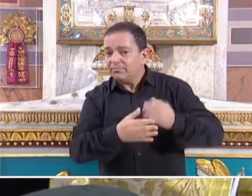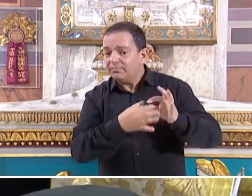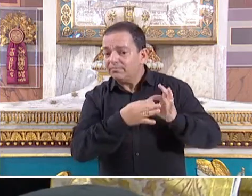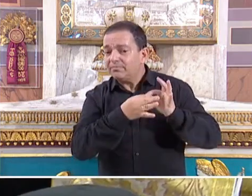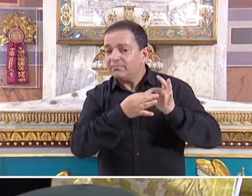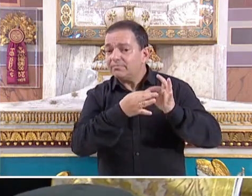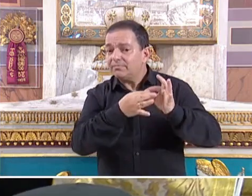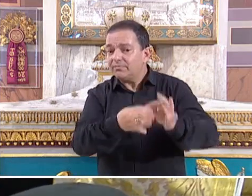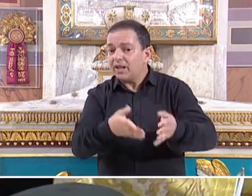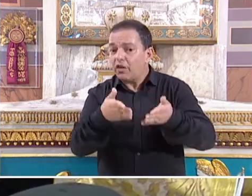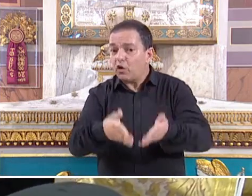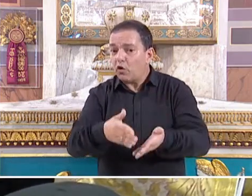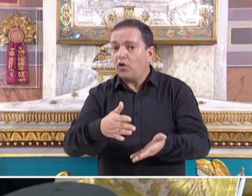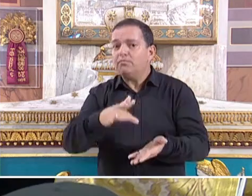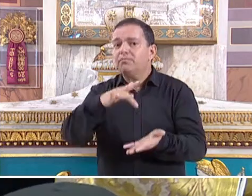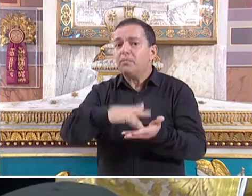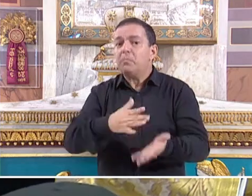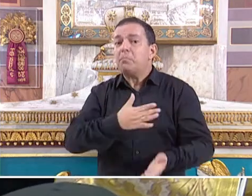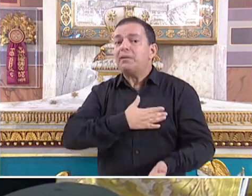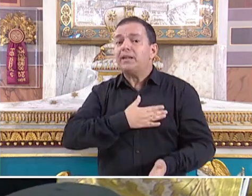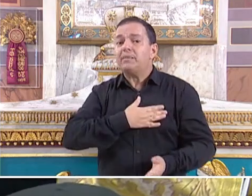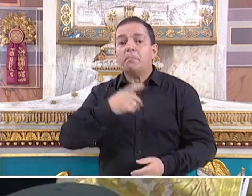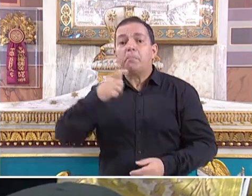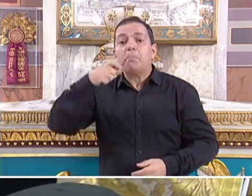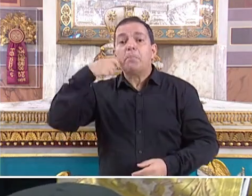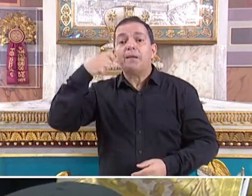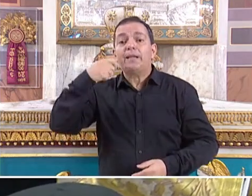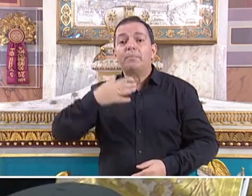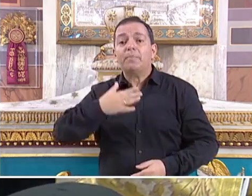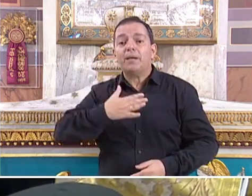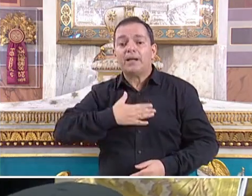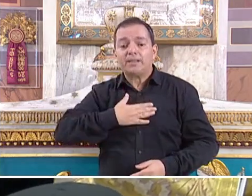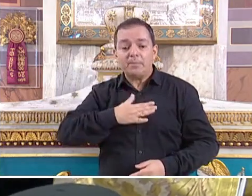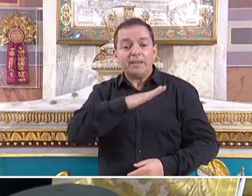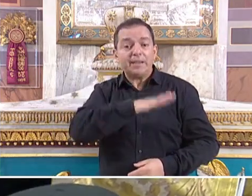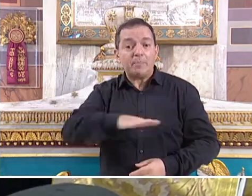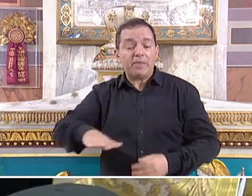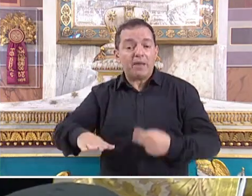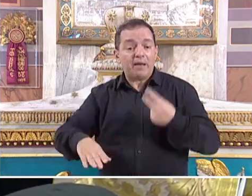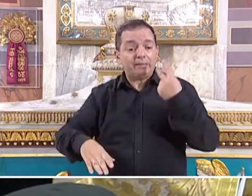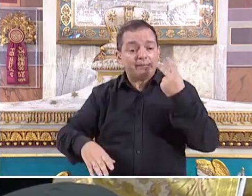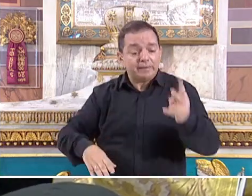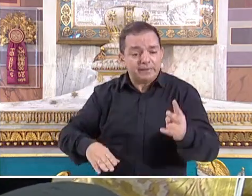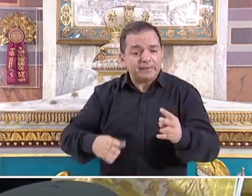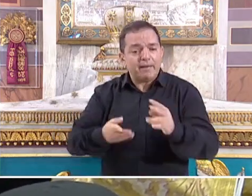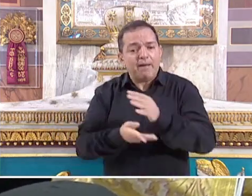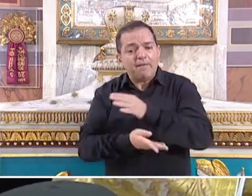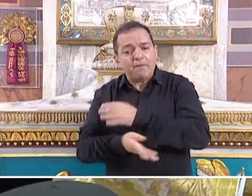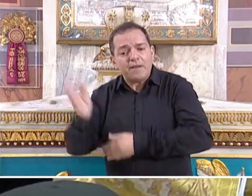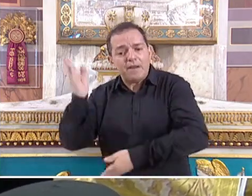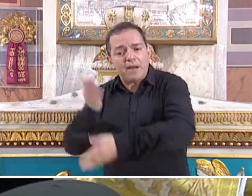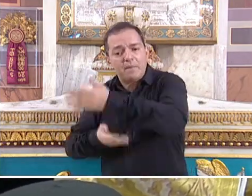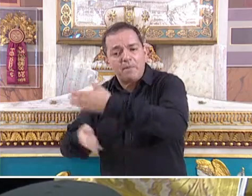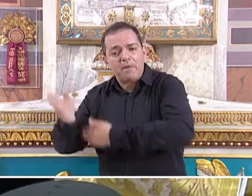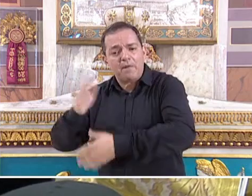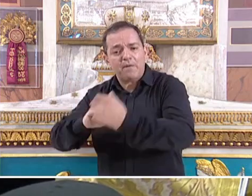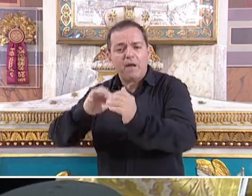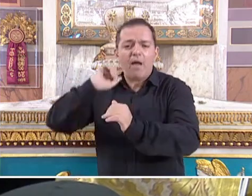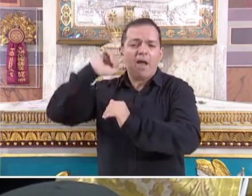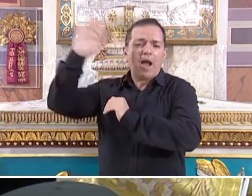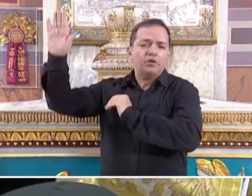η μάνα μας και τα δικά της παιδιά πήραμε το δρόμο της Ιεραποστολής και της